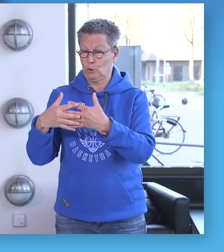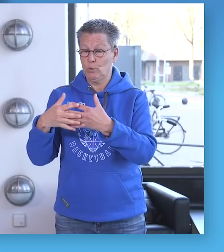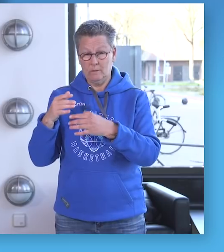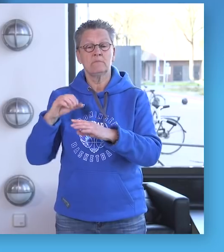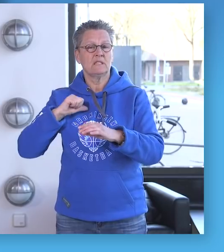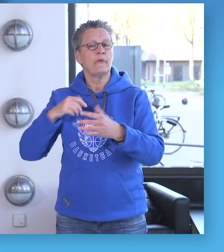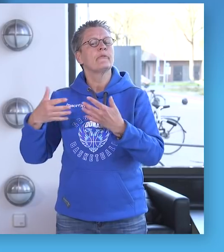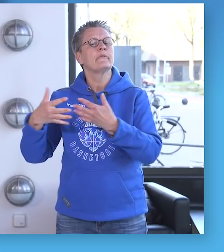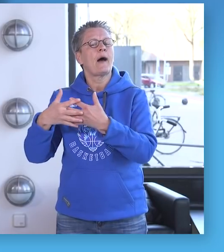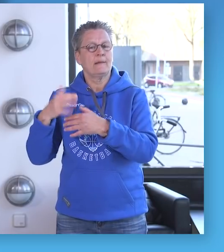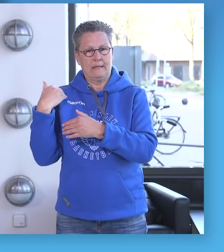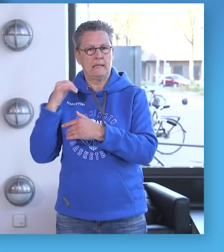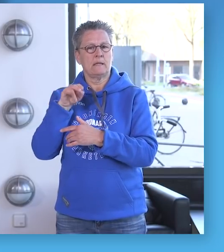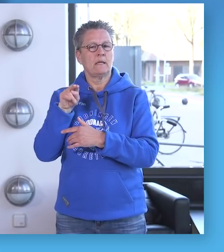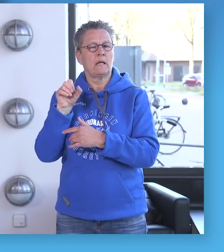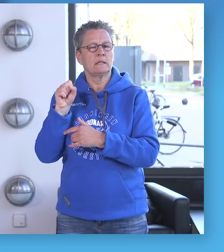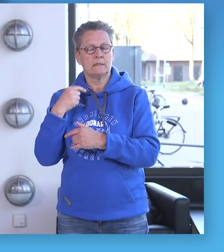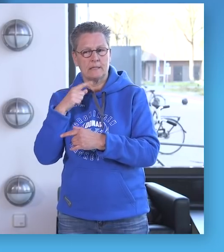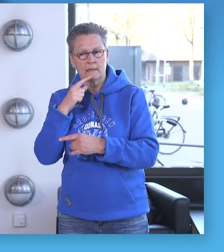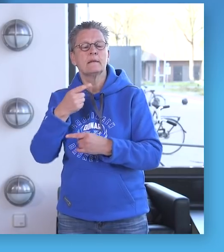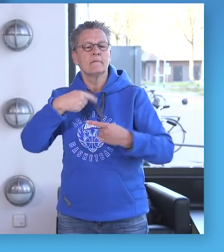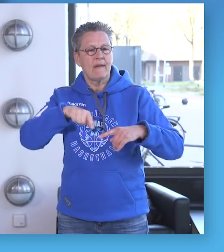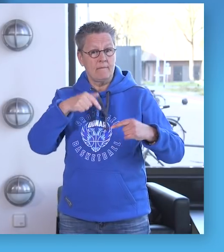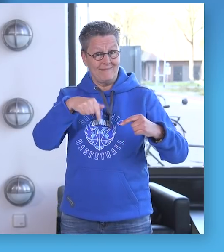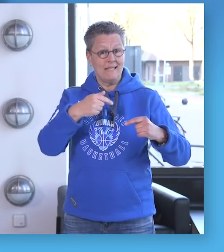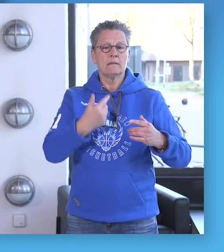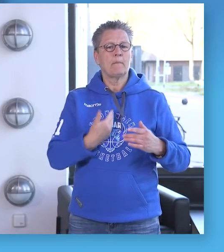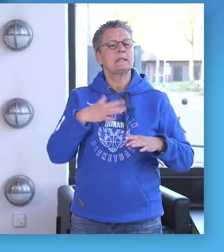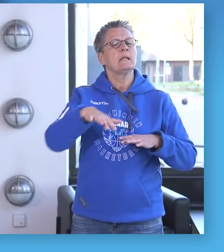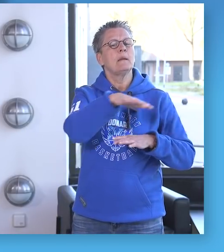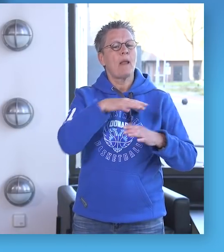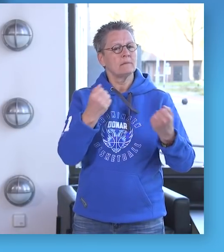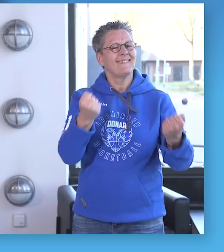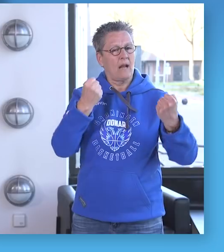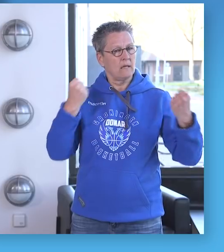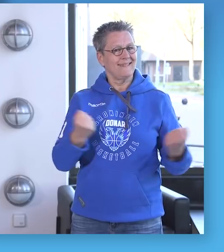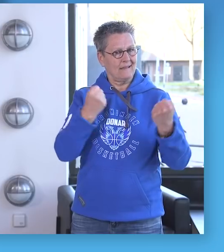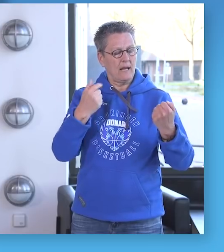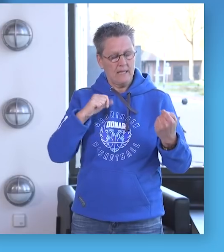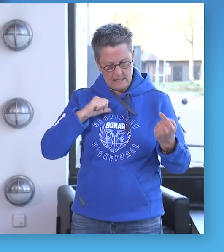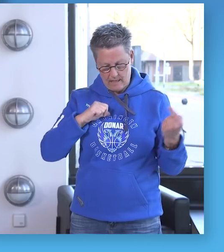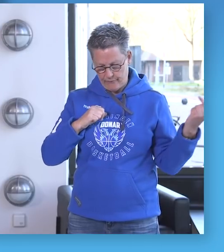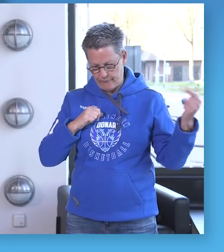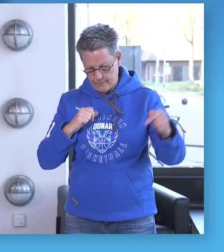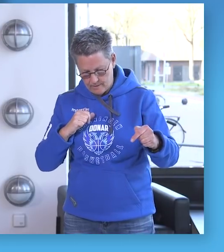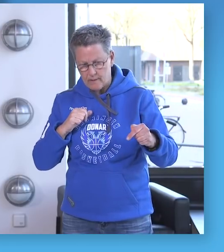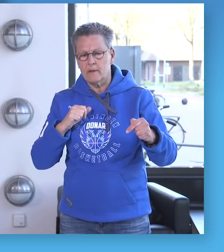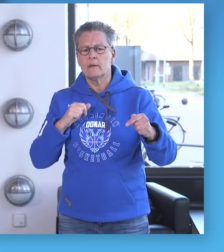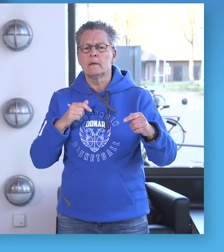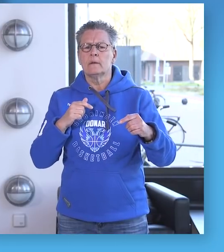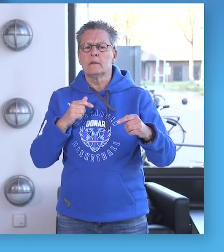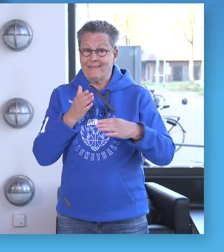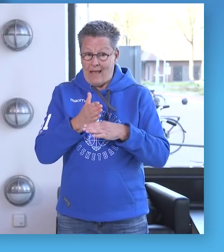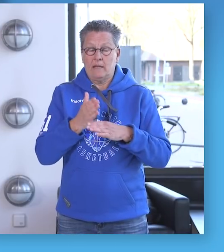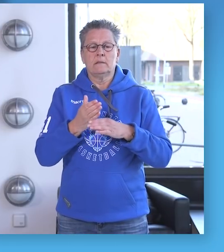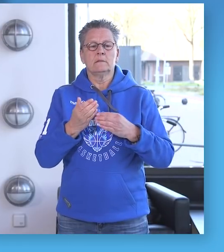zegt, hadden wij een krachttraining hier in Martini Plaza. En tijdens die krachttraining